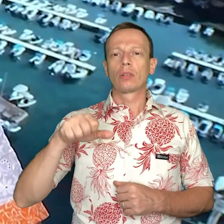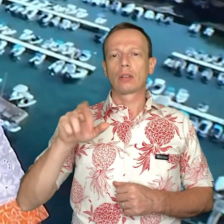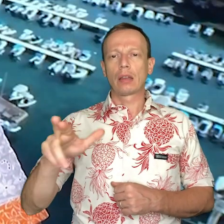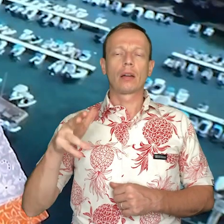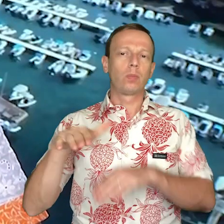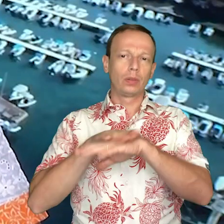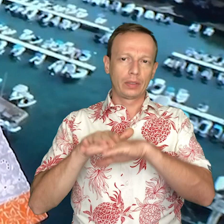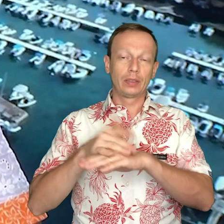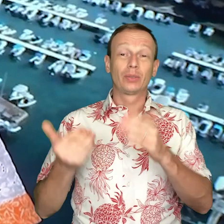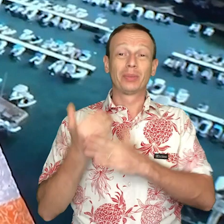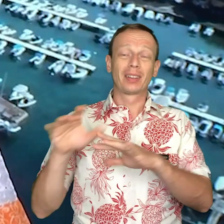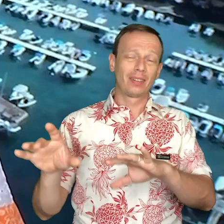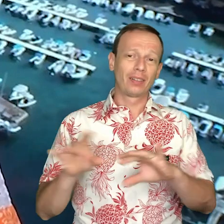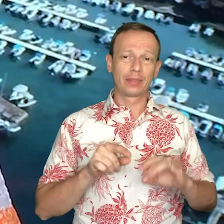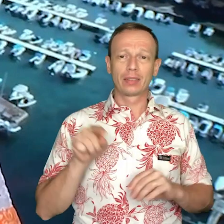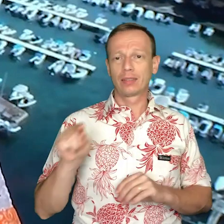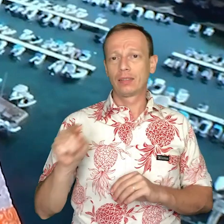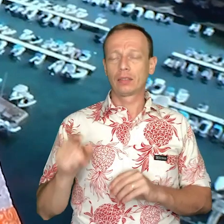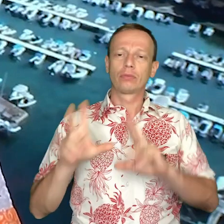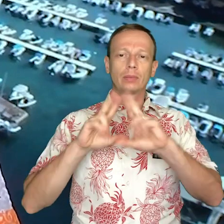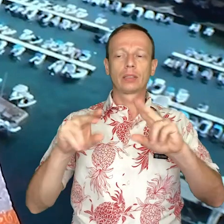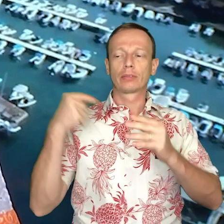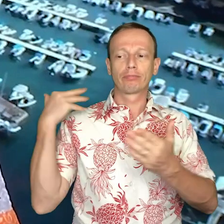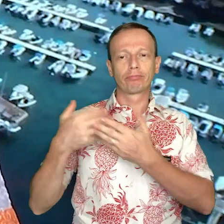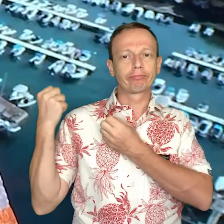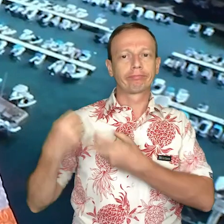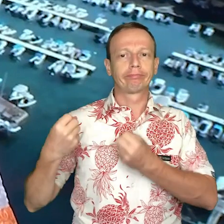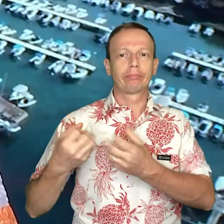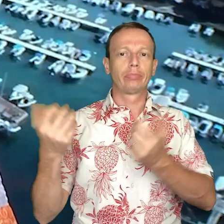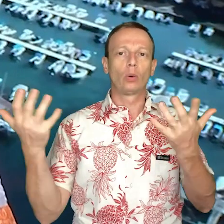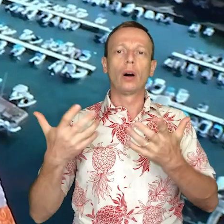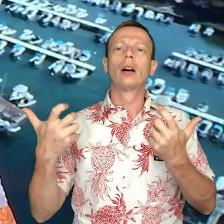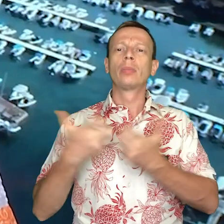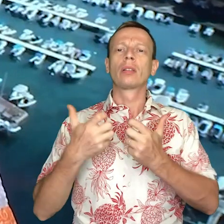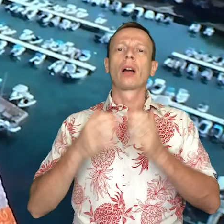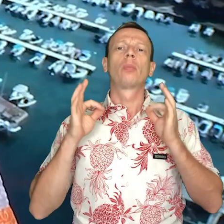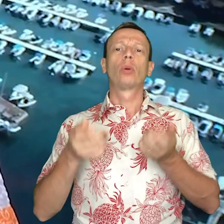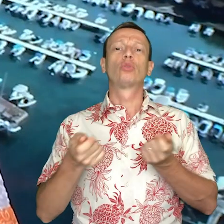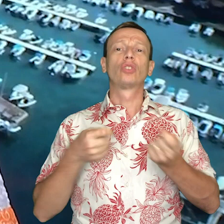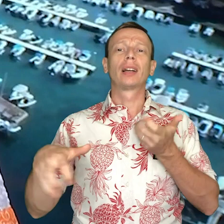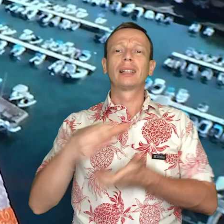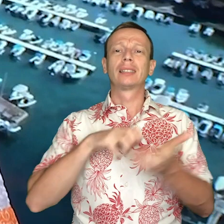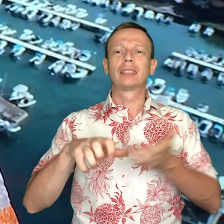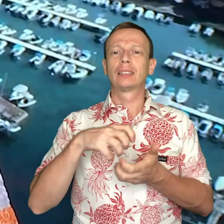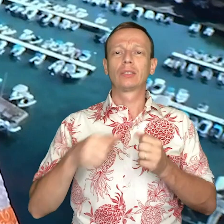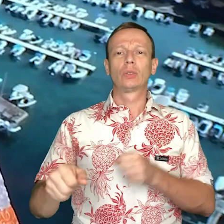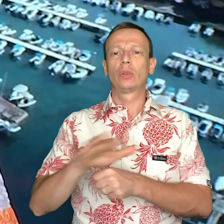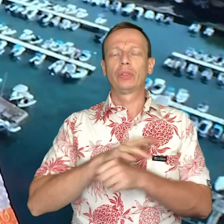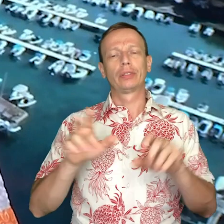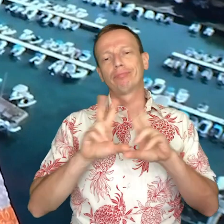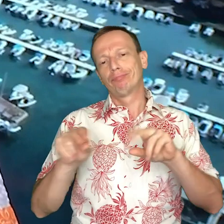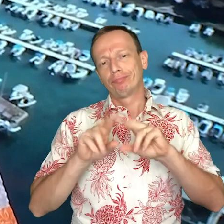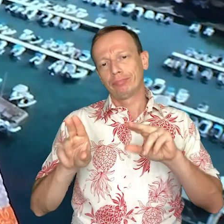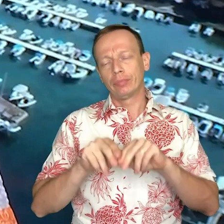a été l'invité café ce matin d'Ibrahim Ahmed Azi. Elle a commenté l'actualité du moment. Elle est notamment revenue sur la gestion de la crise au